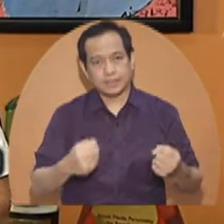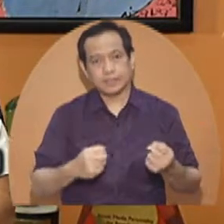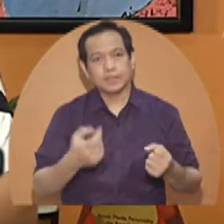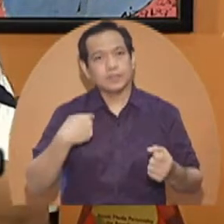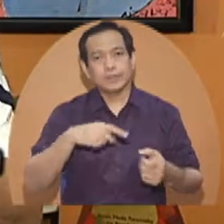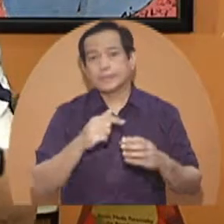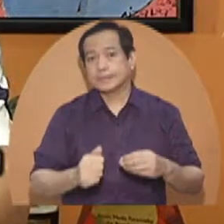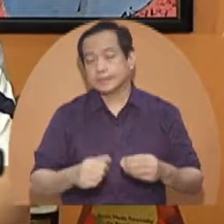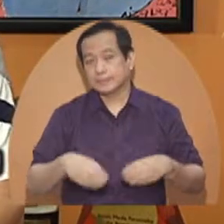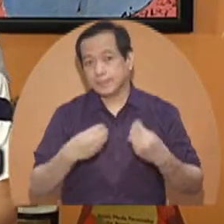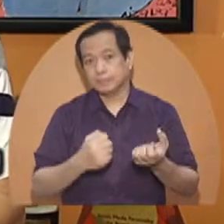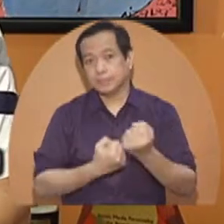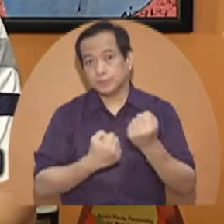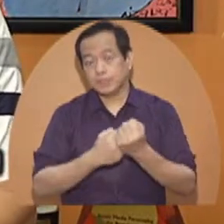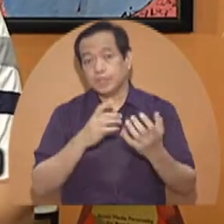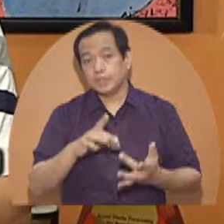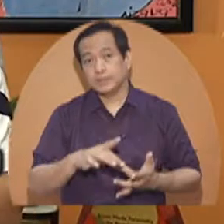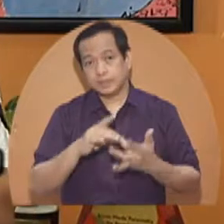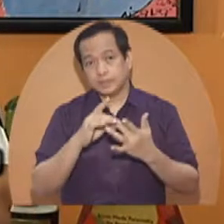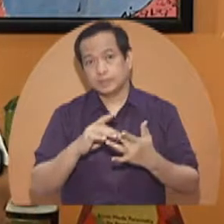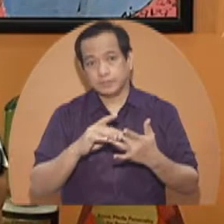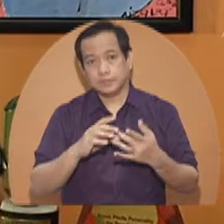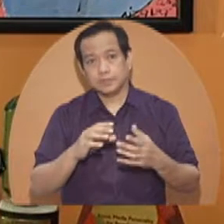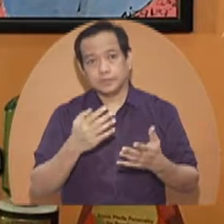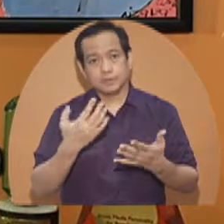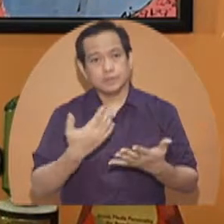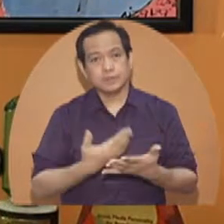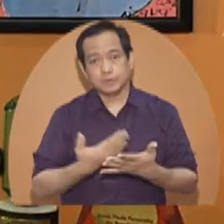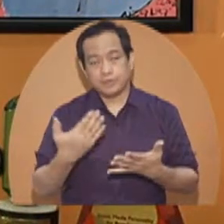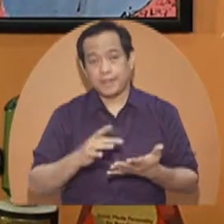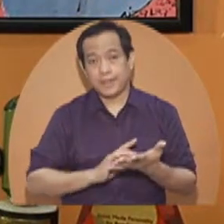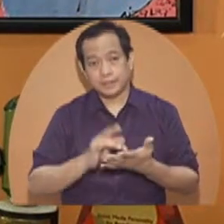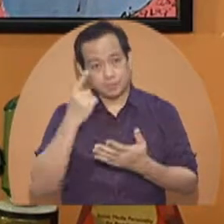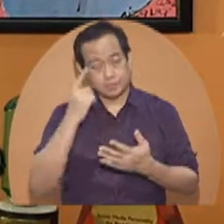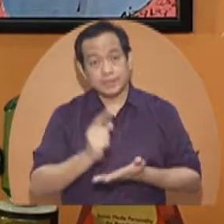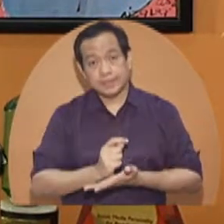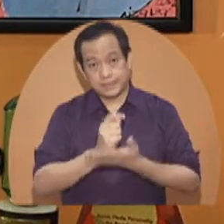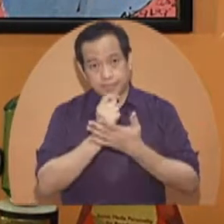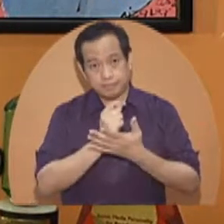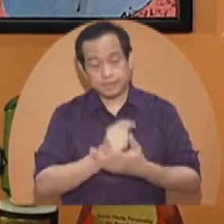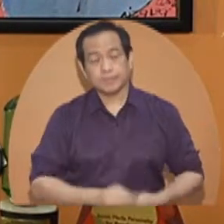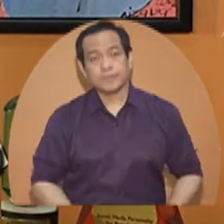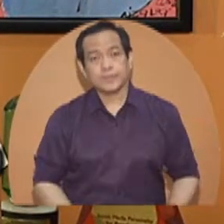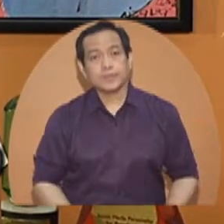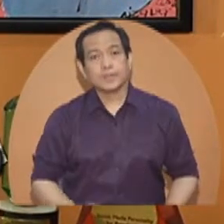gumaling at makapag-abot tayo ng suporta, lalo na yung pambili ng gamot at para sa kanyang